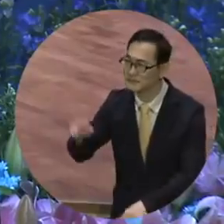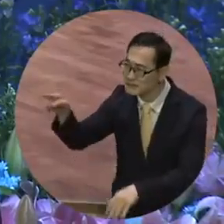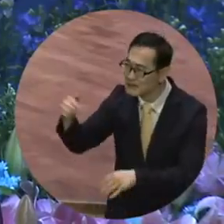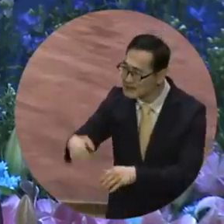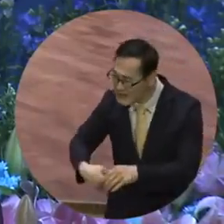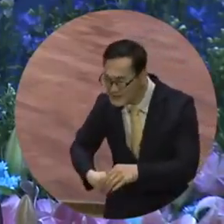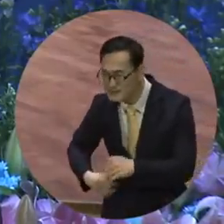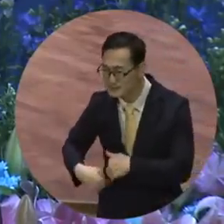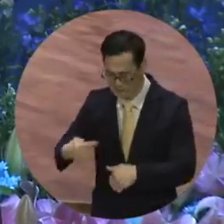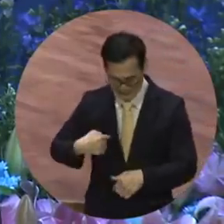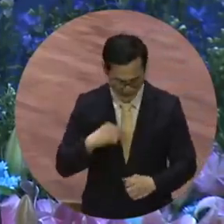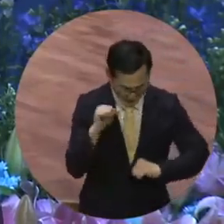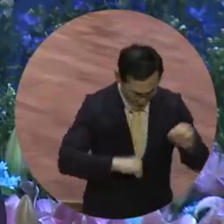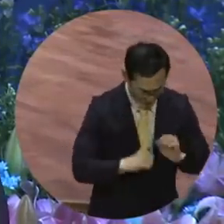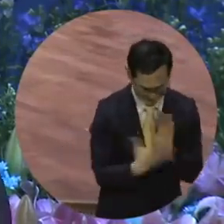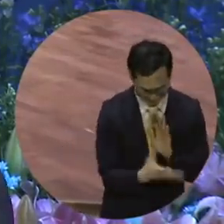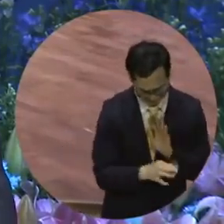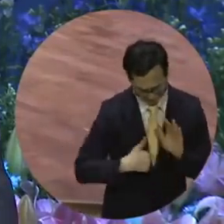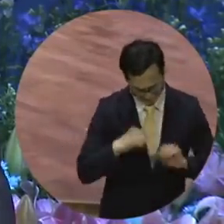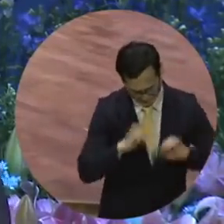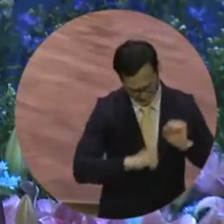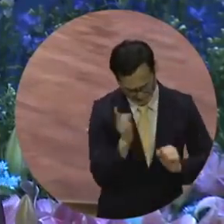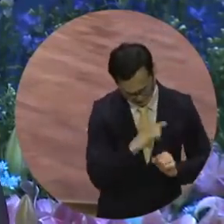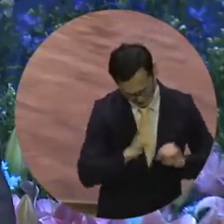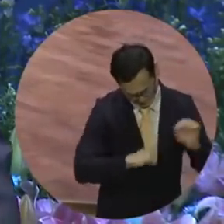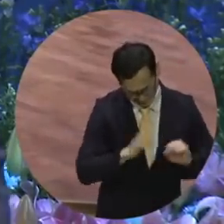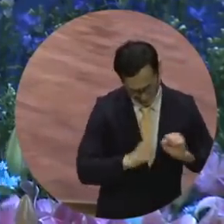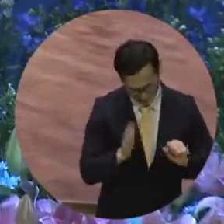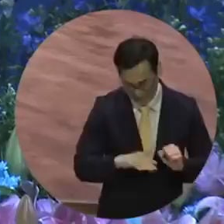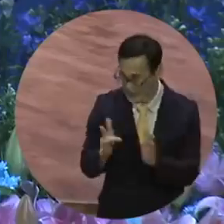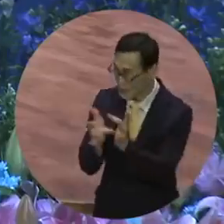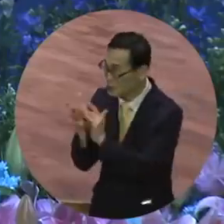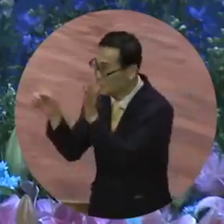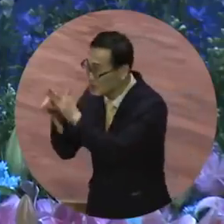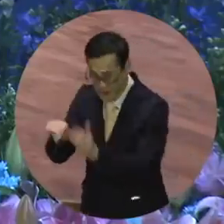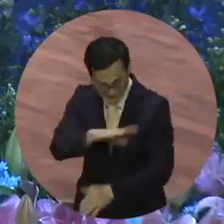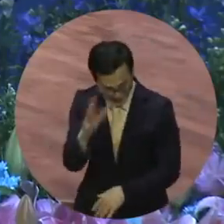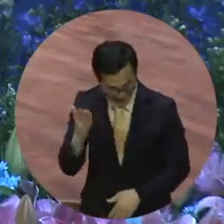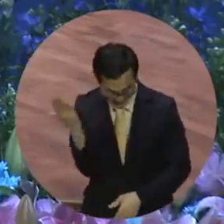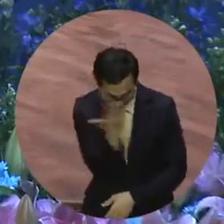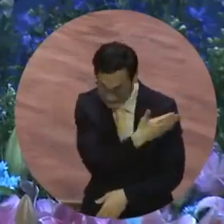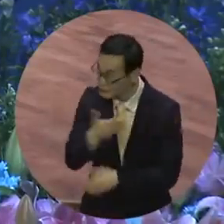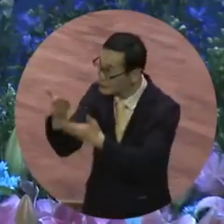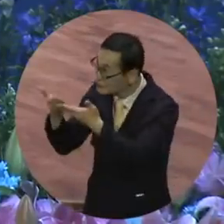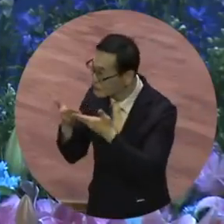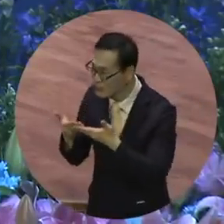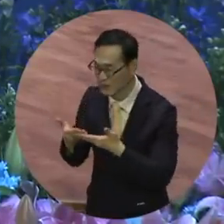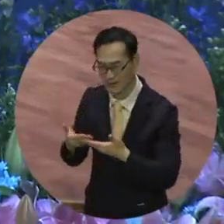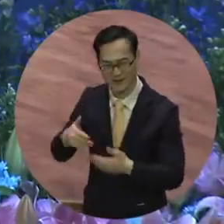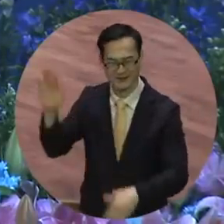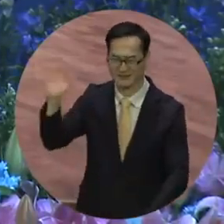이렇게 말합니다. 나 이런 생각을 다 버려야 돼요.